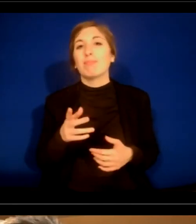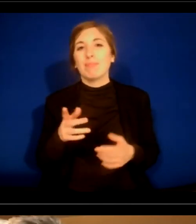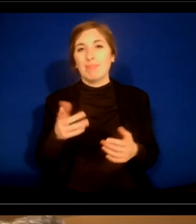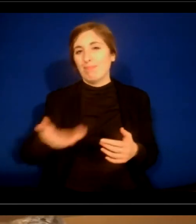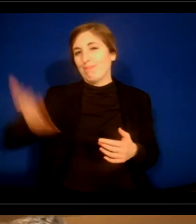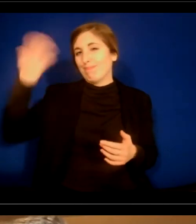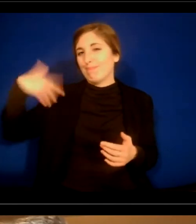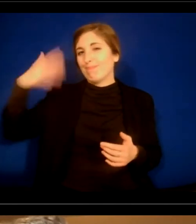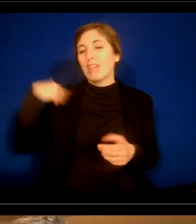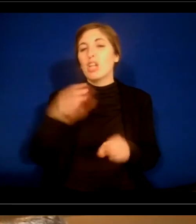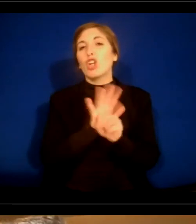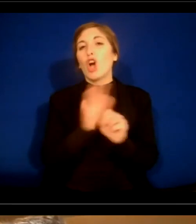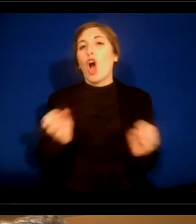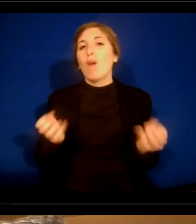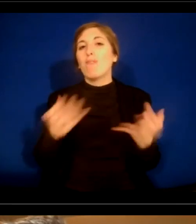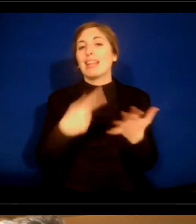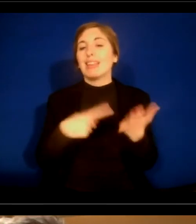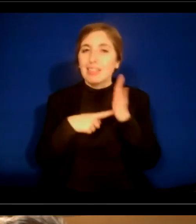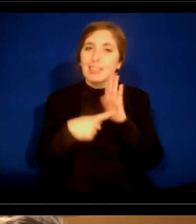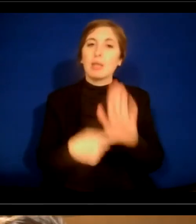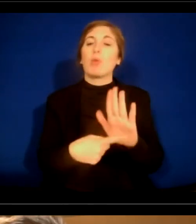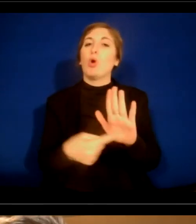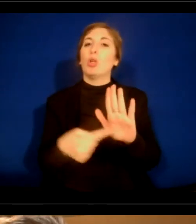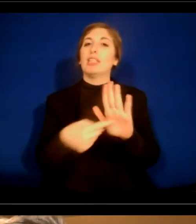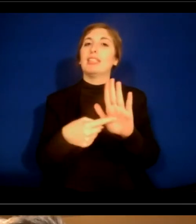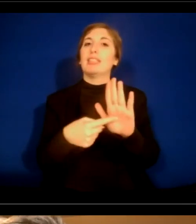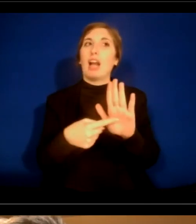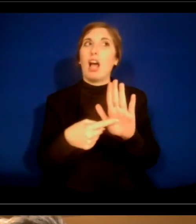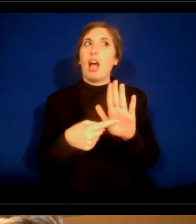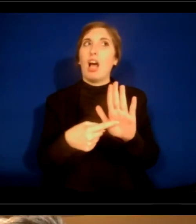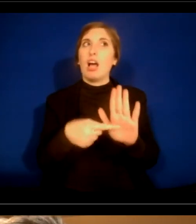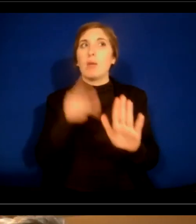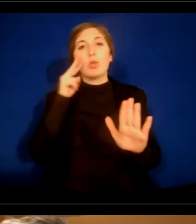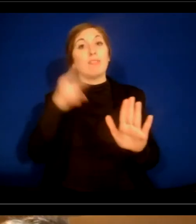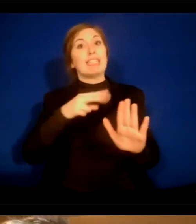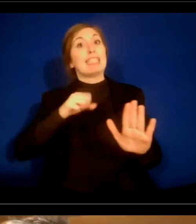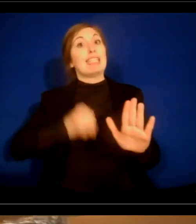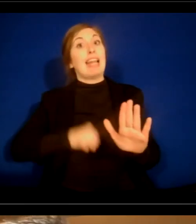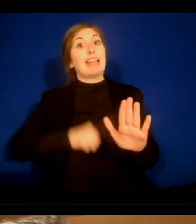Buonanotte, arrivederci. Ciao, buonanotte. Arrivederci.